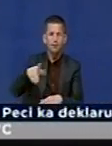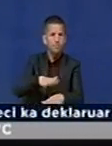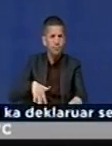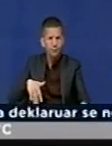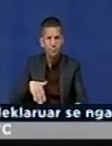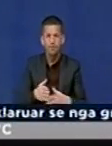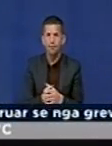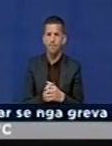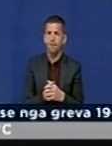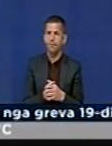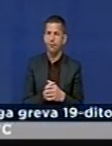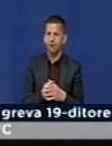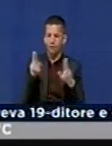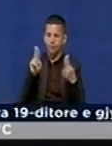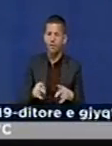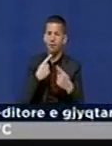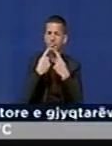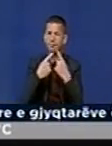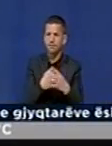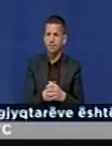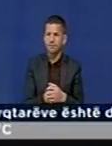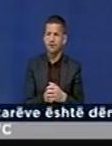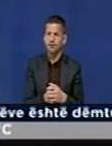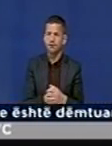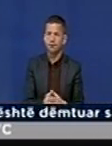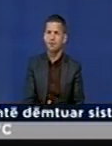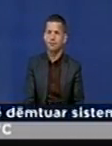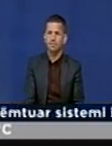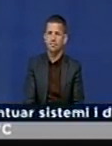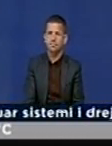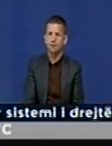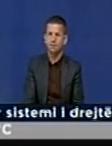Pra tregojeni të vërtetë ashtu siç ka qenë. Nderuari kryeministri